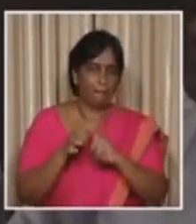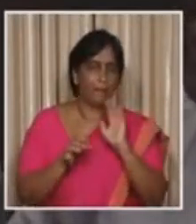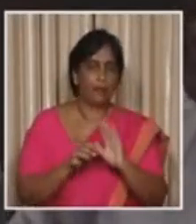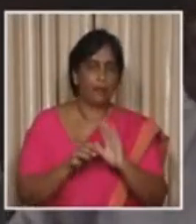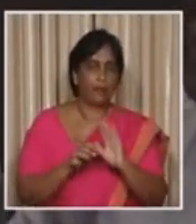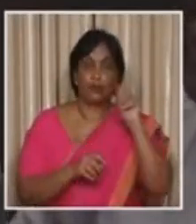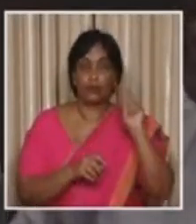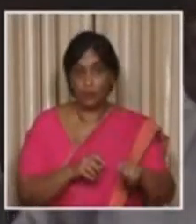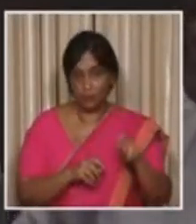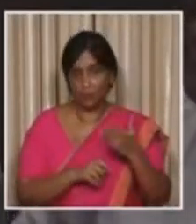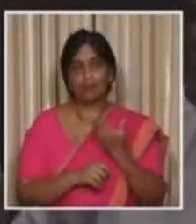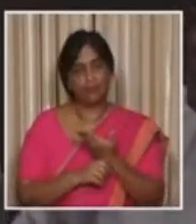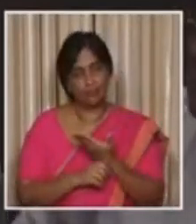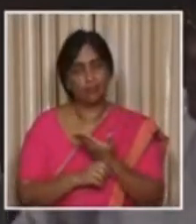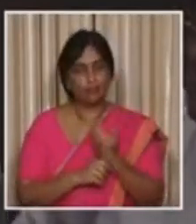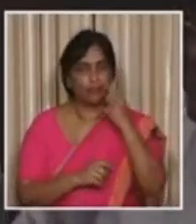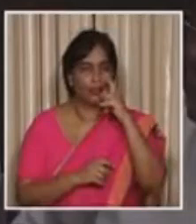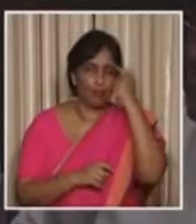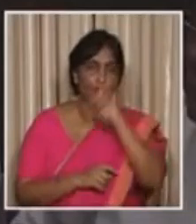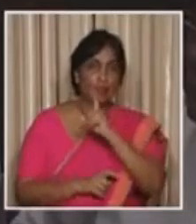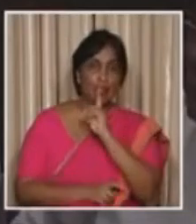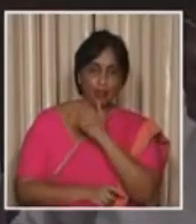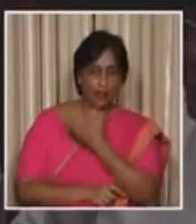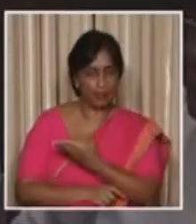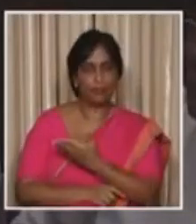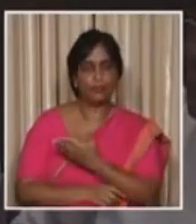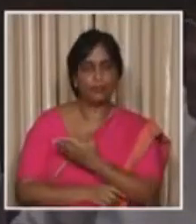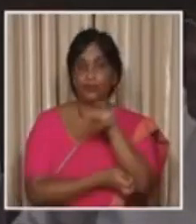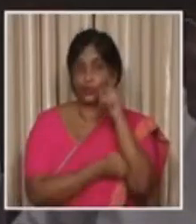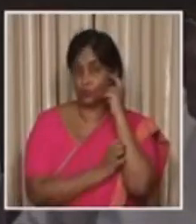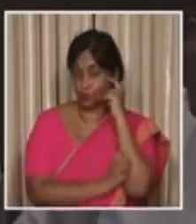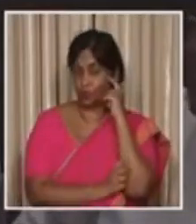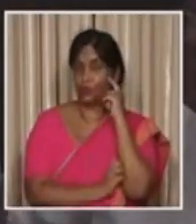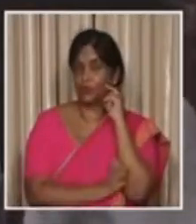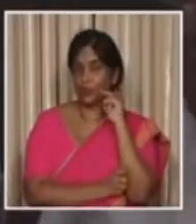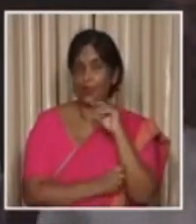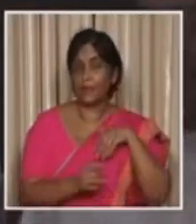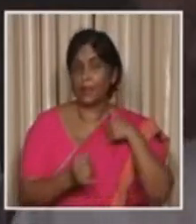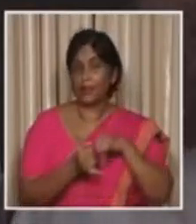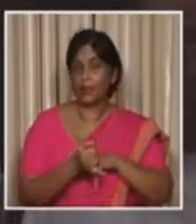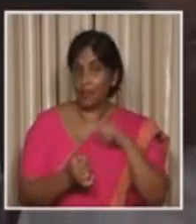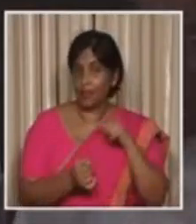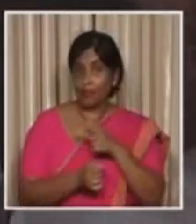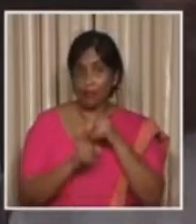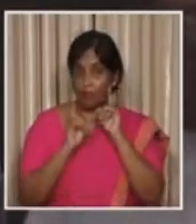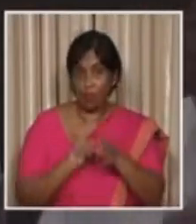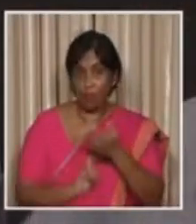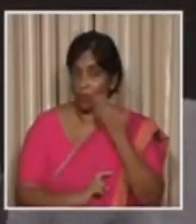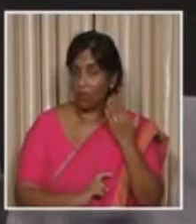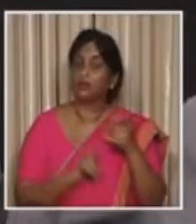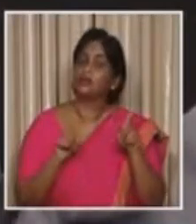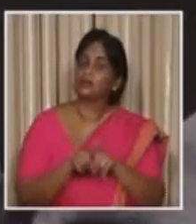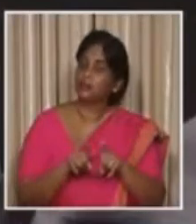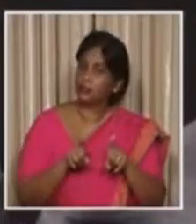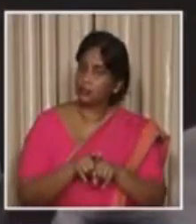එතුමා මහේස්ත්‍රාත්වරයෙකුටත් මම දැක්ක කතා කරන්න යනවා. ඔබතුමාලා දන්නවා මාලේකම්වරුන් එහෙම පුළුවන්ද කියලා.